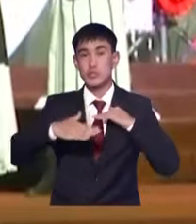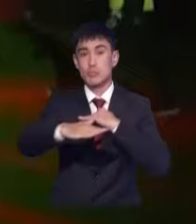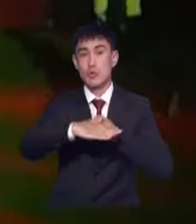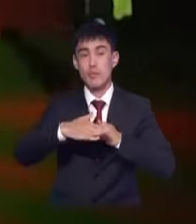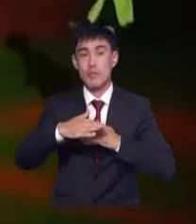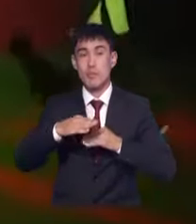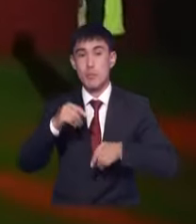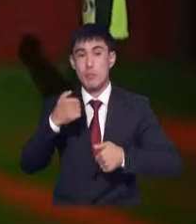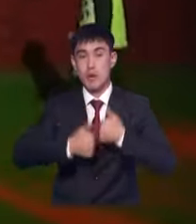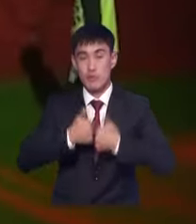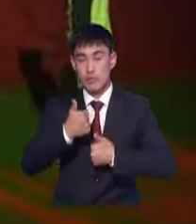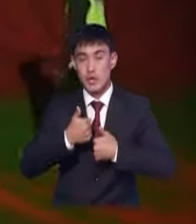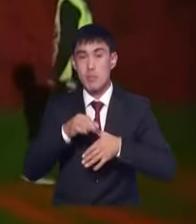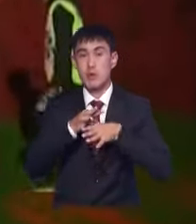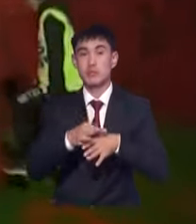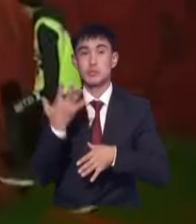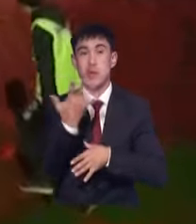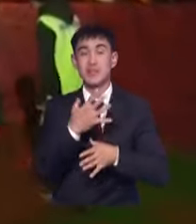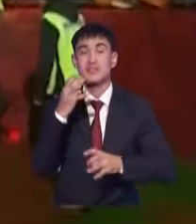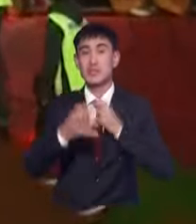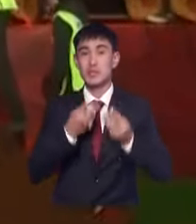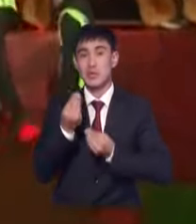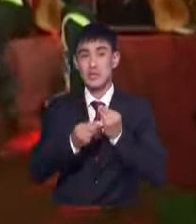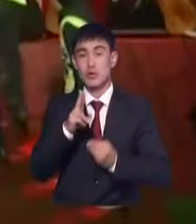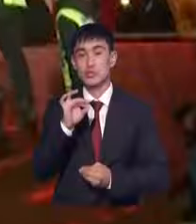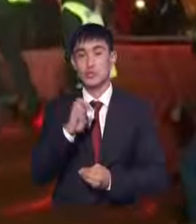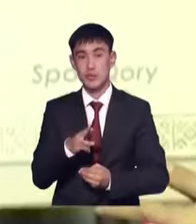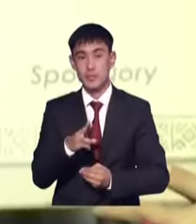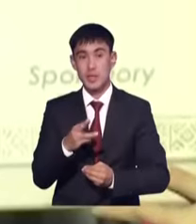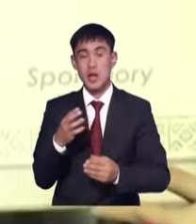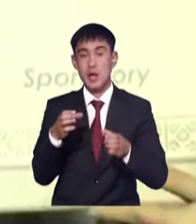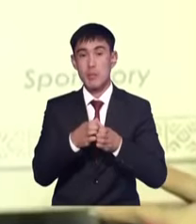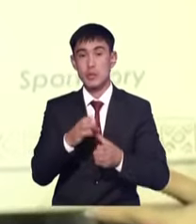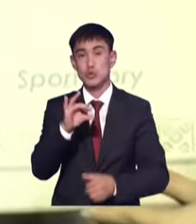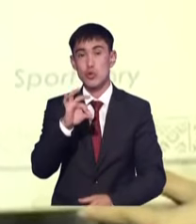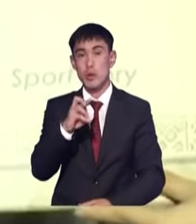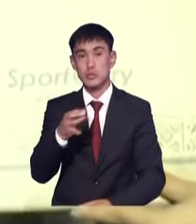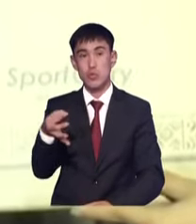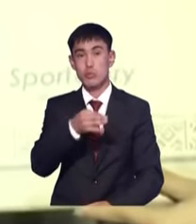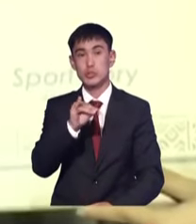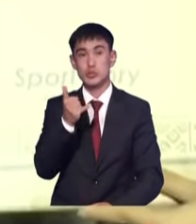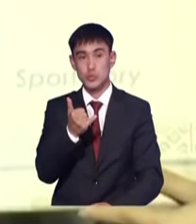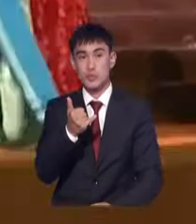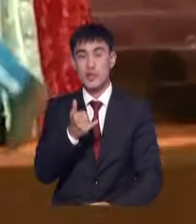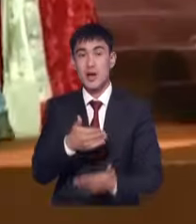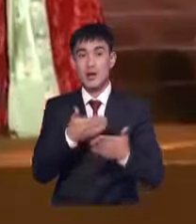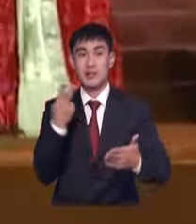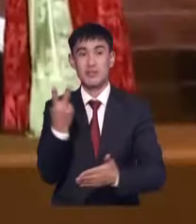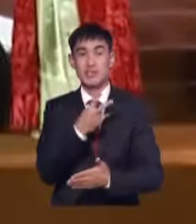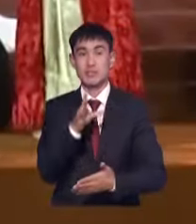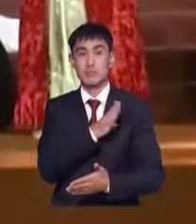марафона, который проводится в рамках 5-х Всемирных игр кочевников. В свою очередь, команда «Жолбарыс» из области Жетысу, ранее